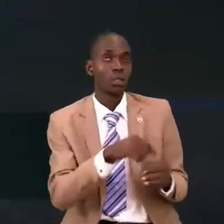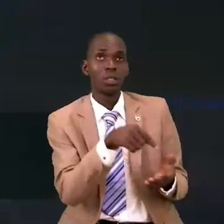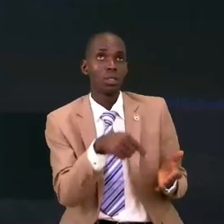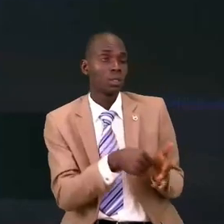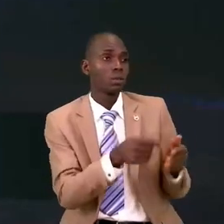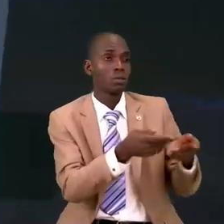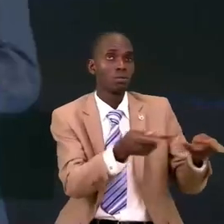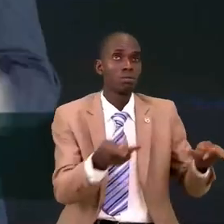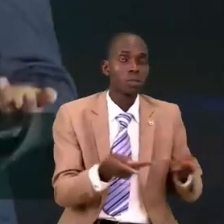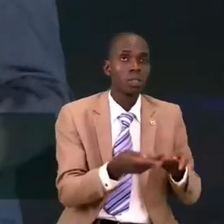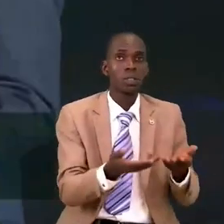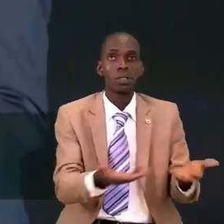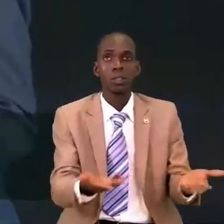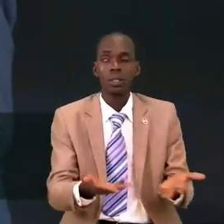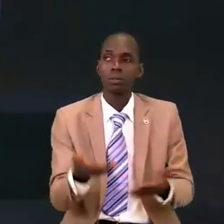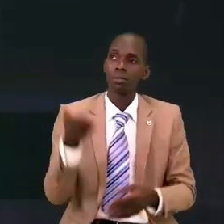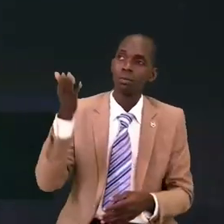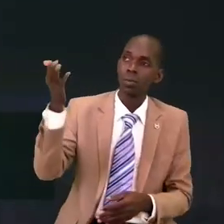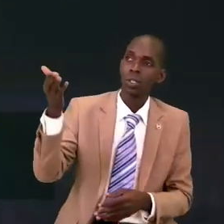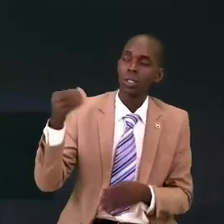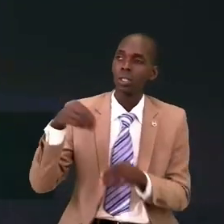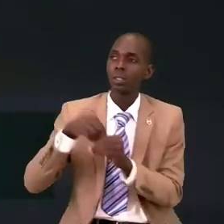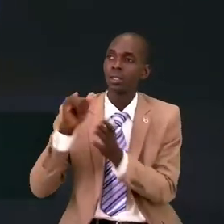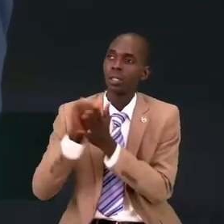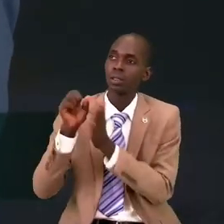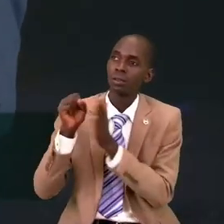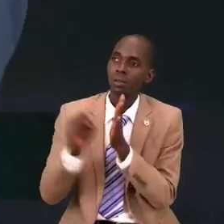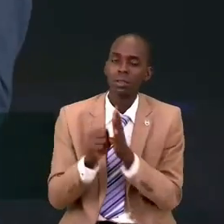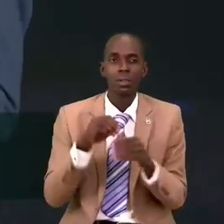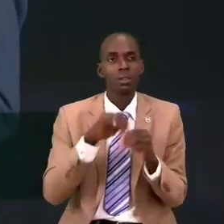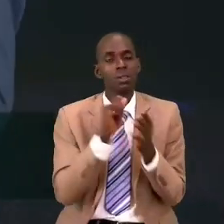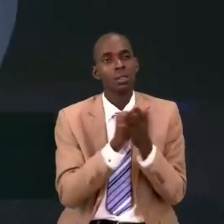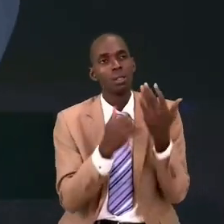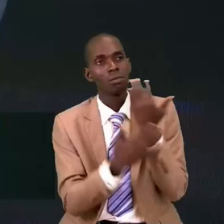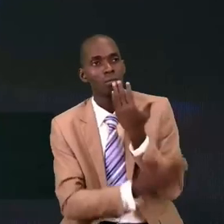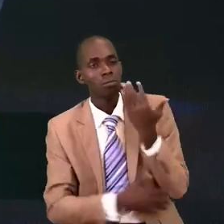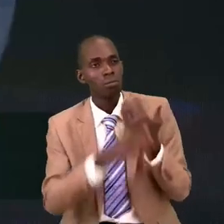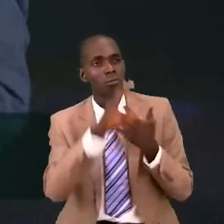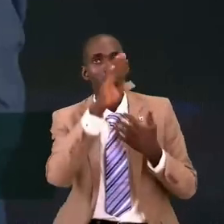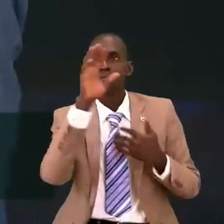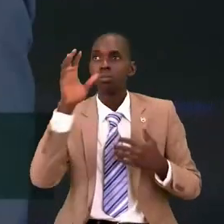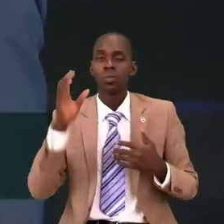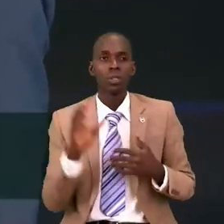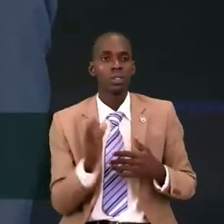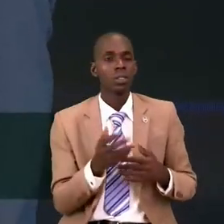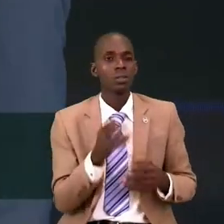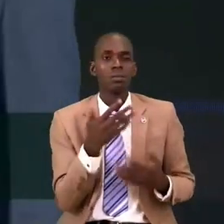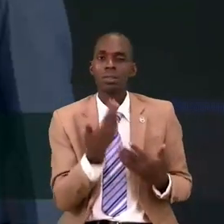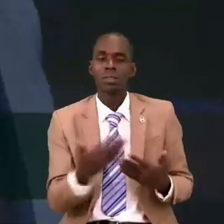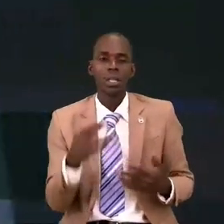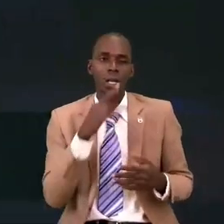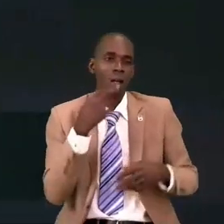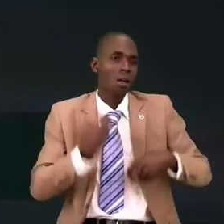nation, et les choses sont vraiment difficiles. Hein? Je ne sais même pas comment j'aurai la force de tenir. Tu dois